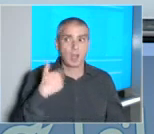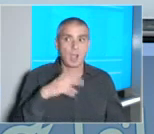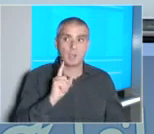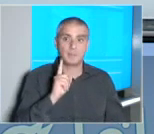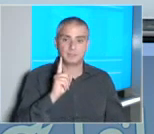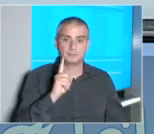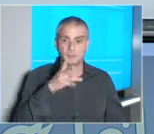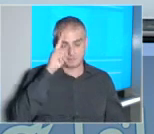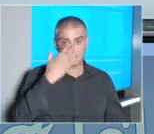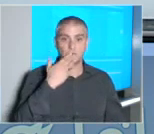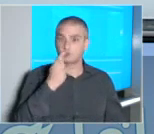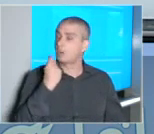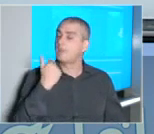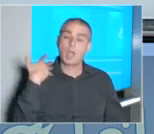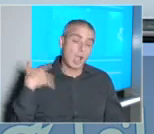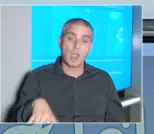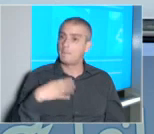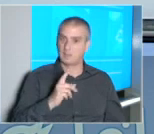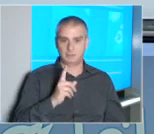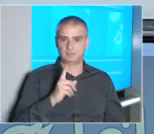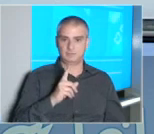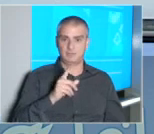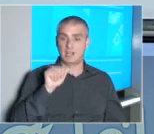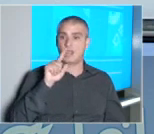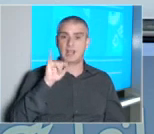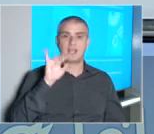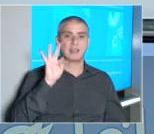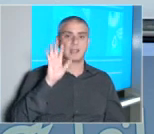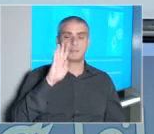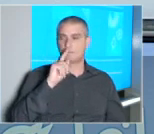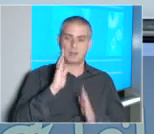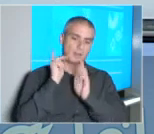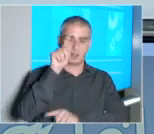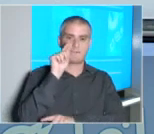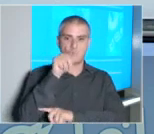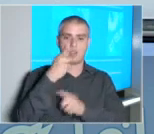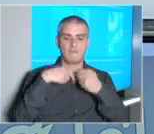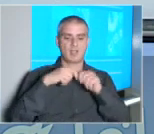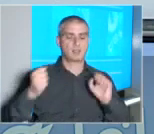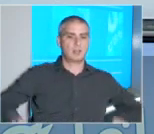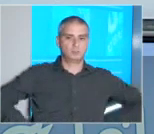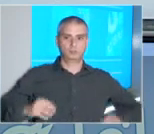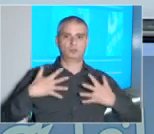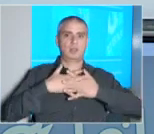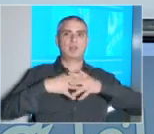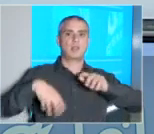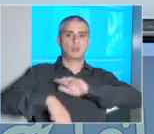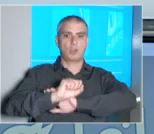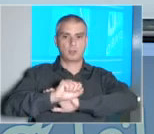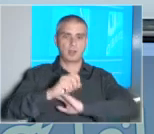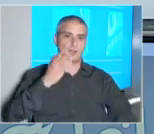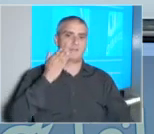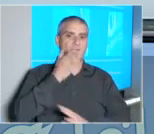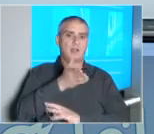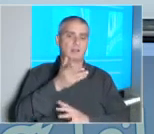הרבה כסף, וזה לביתר ירושלים עלה הרבה מאוד כסף לאלי טביב, כל יום שני וחמישי לבקר בוועדת המשמעת של ההתאחדות לכדורגל,